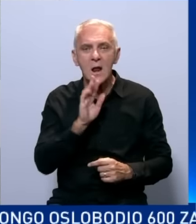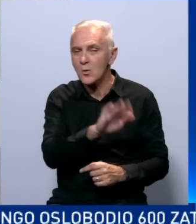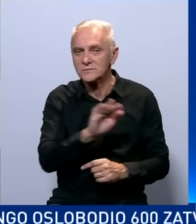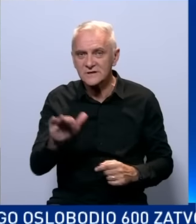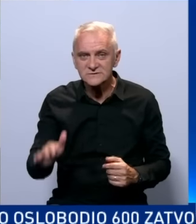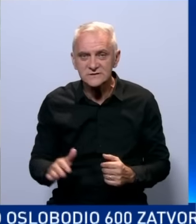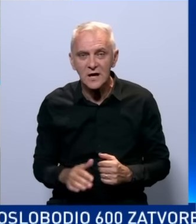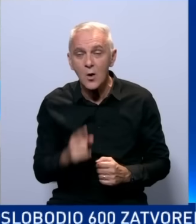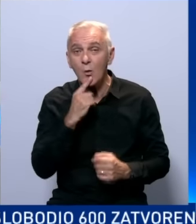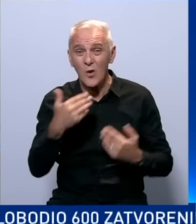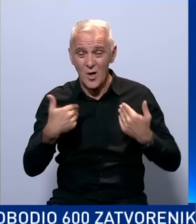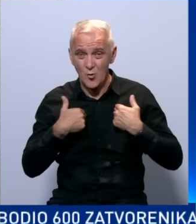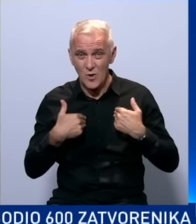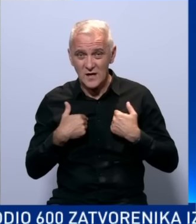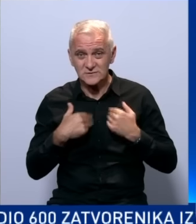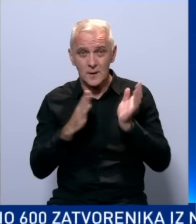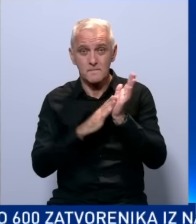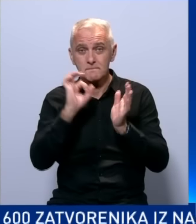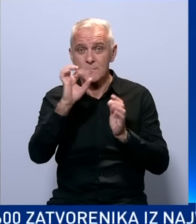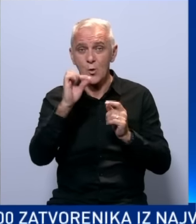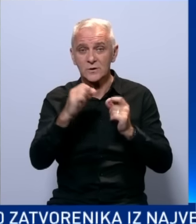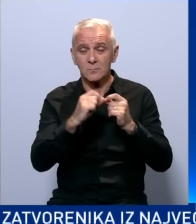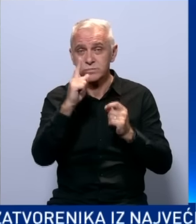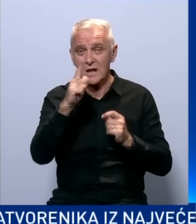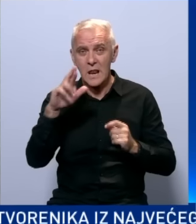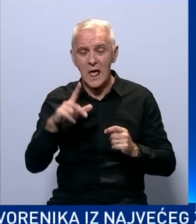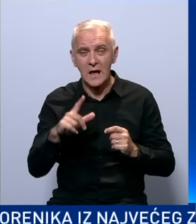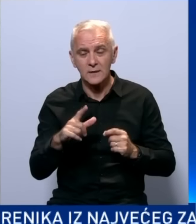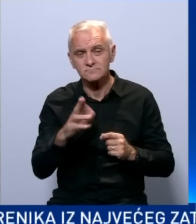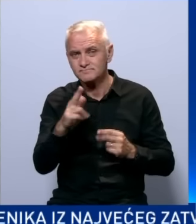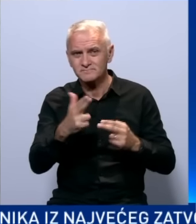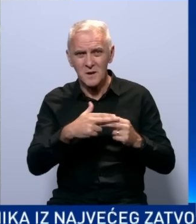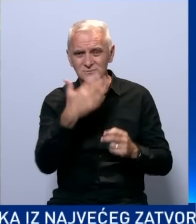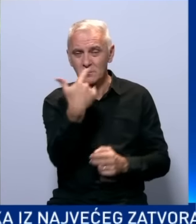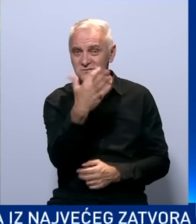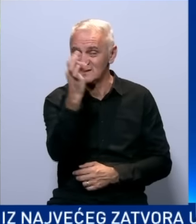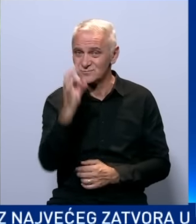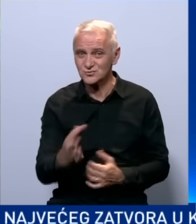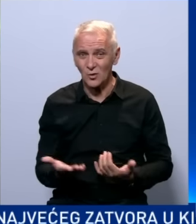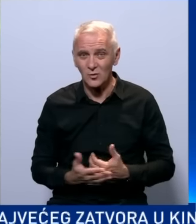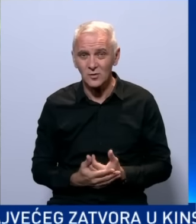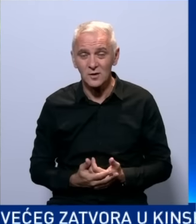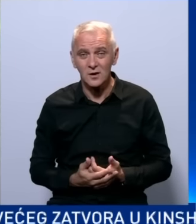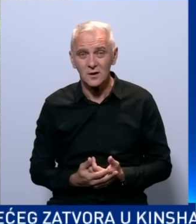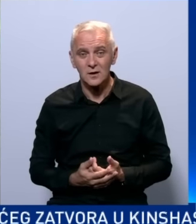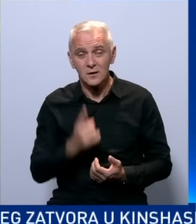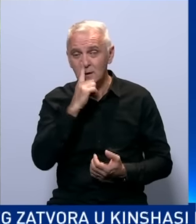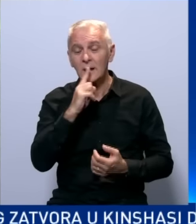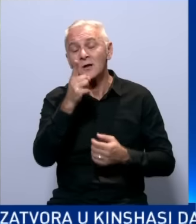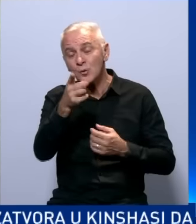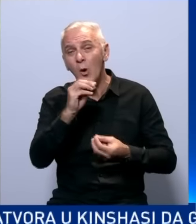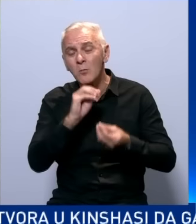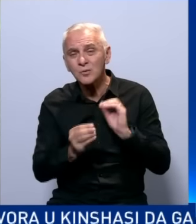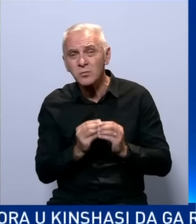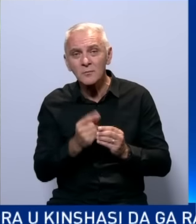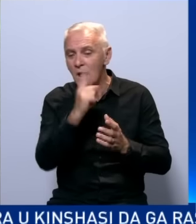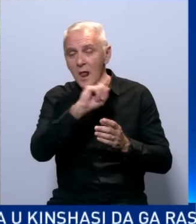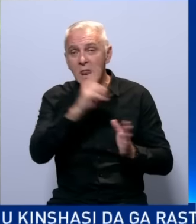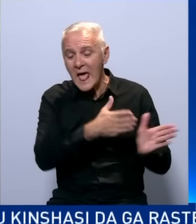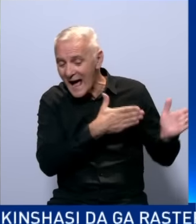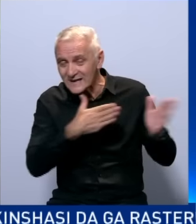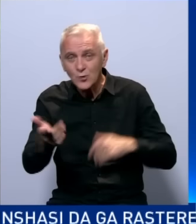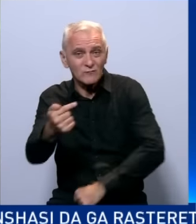obuhvat koji je u nas za morbile, odnosno ospice, oko 50%. je posljedica propuštenog, odnosno